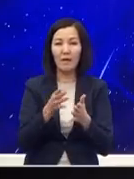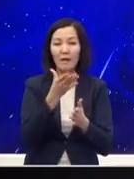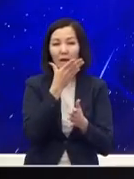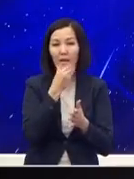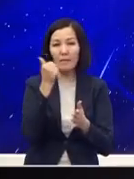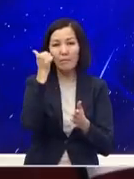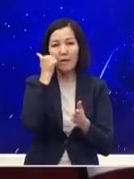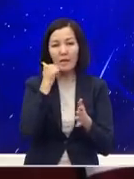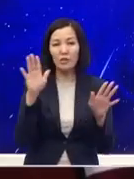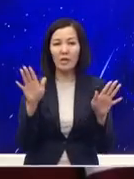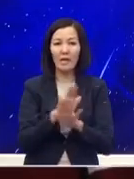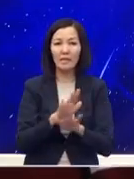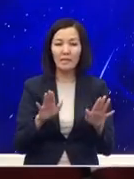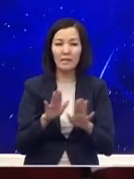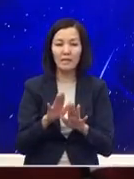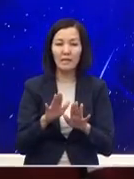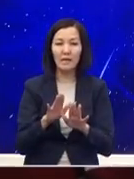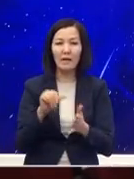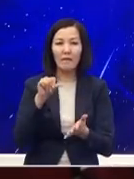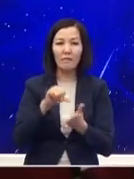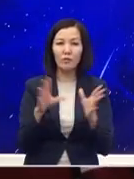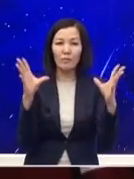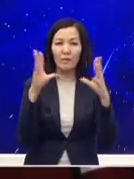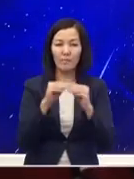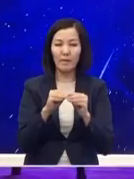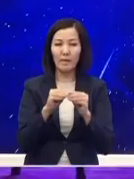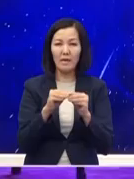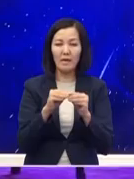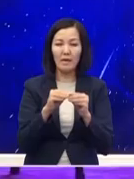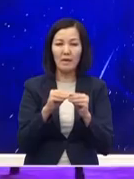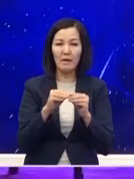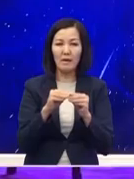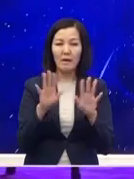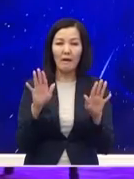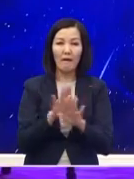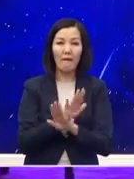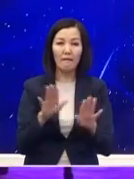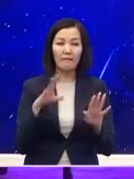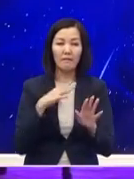сыңғырлаған әуезбен ескі есті әнді қосыла шырқап салды.